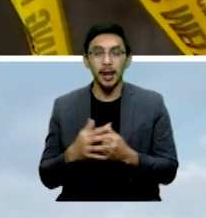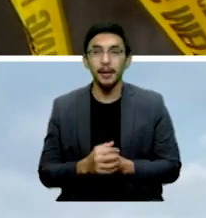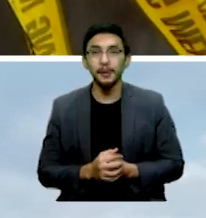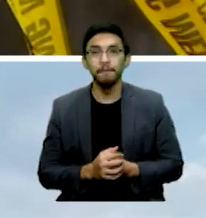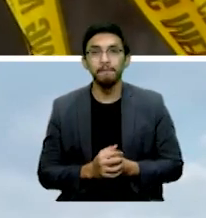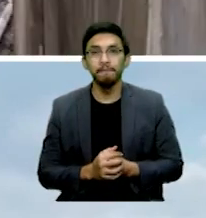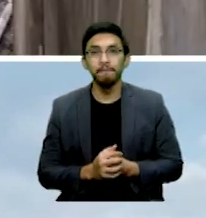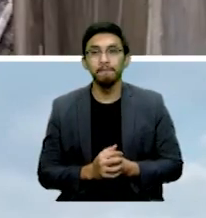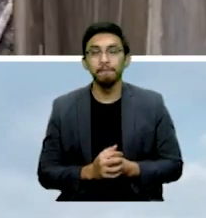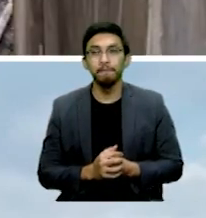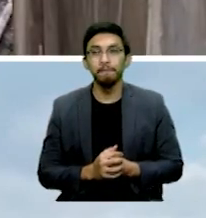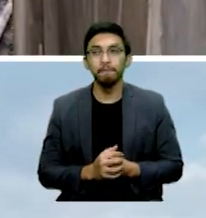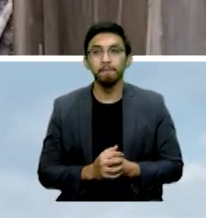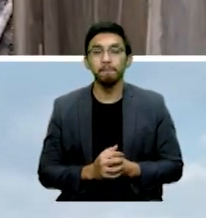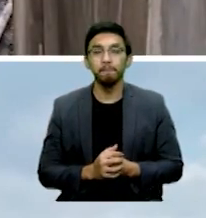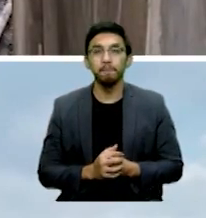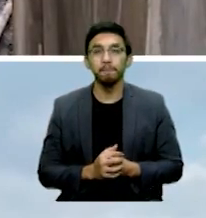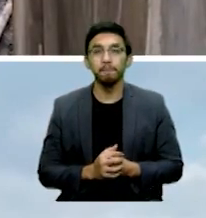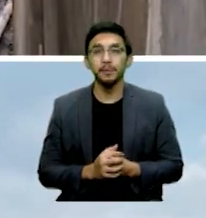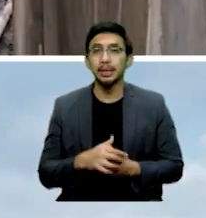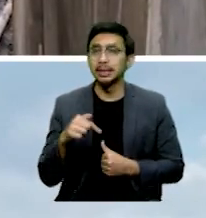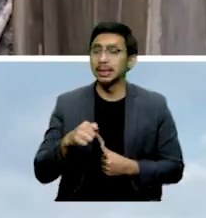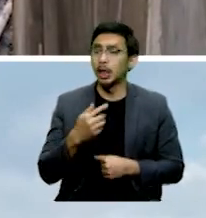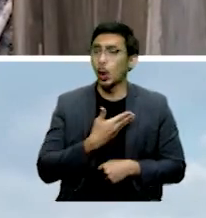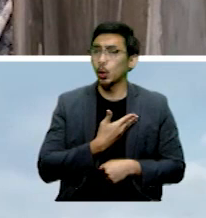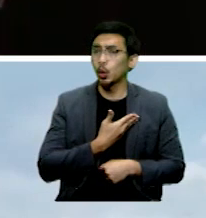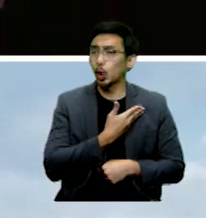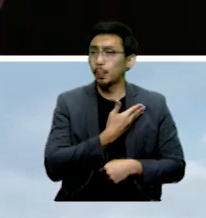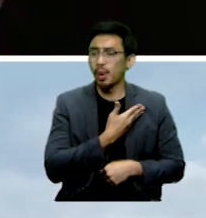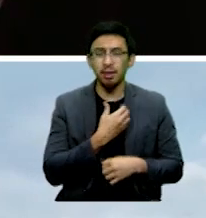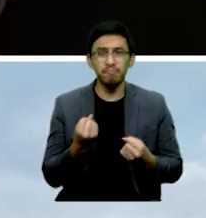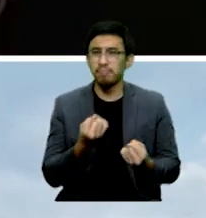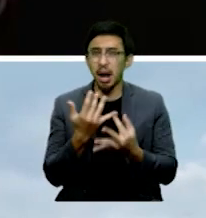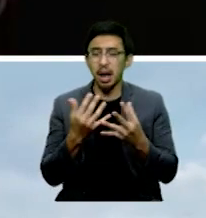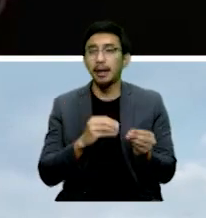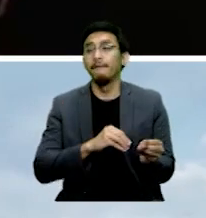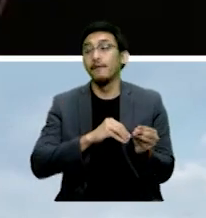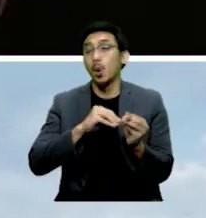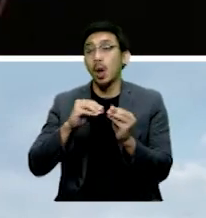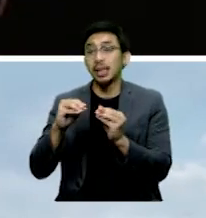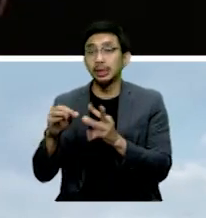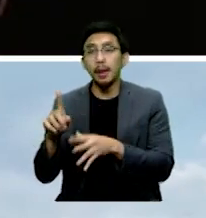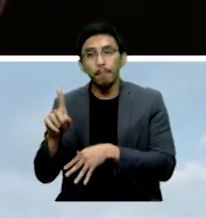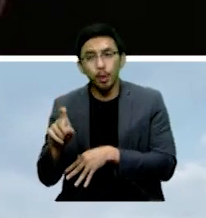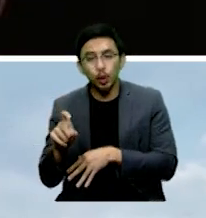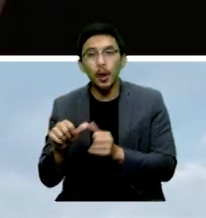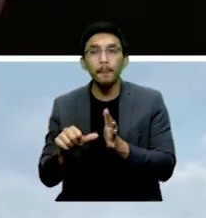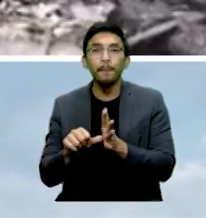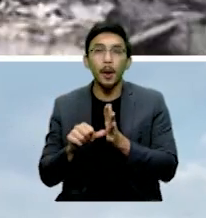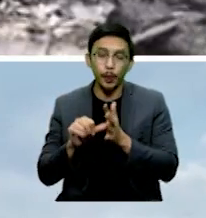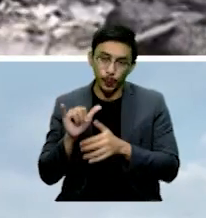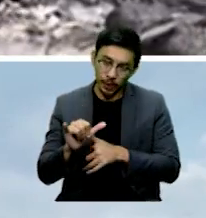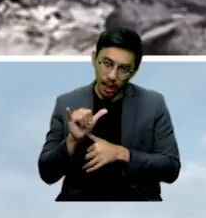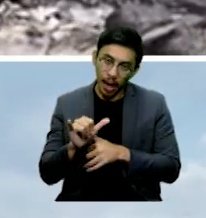pula bahwa untuk saat ini para korban yang terdampak atau yang saat ini tengah mengungsi memang sangat membutuhkan bantuan, mulai dari